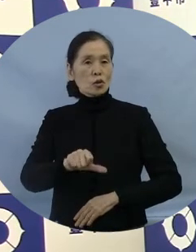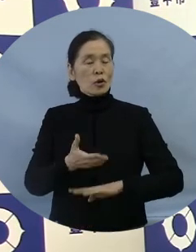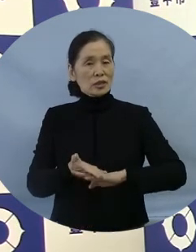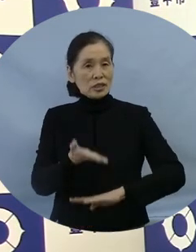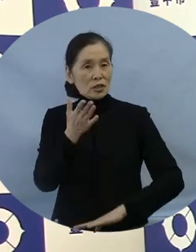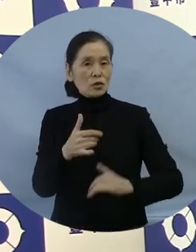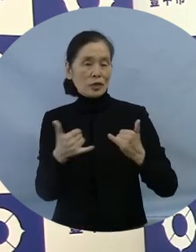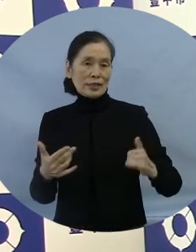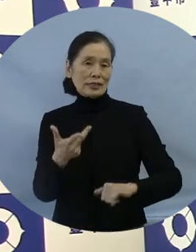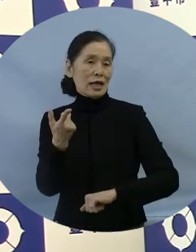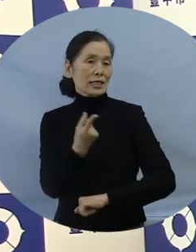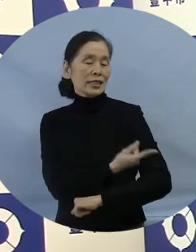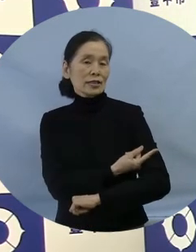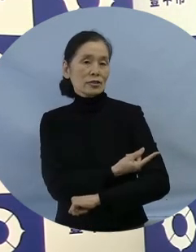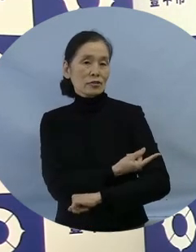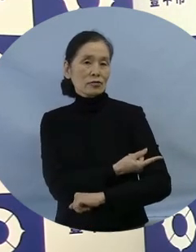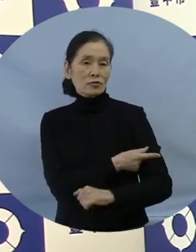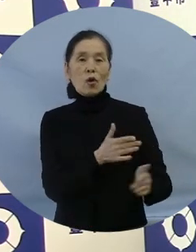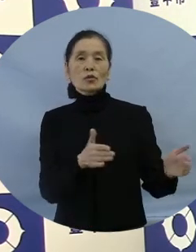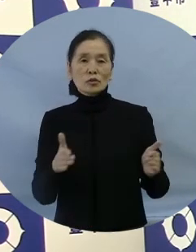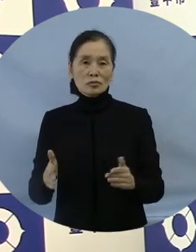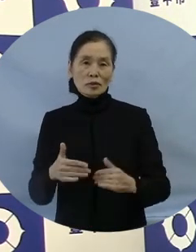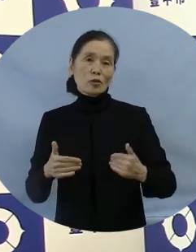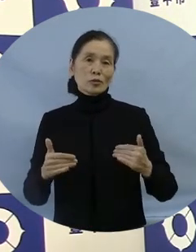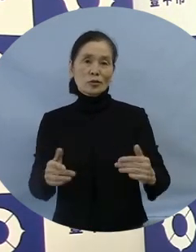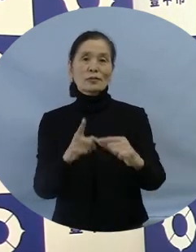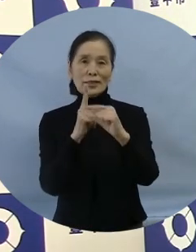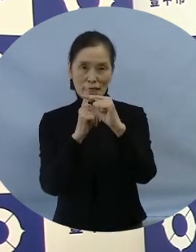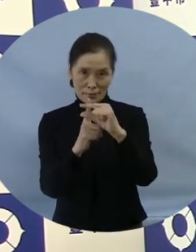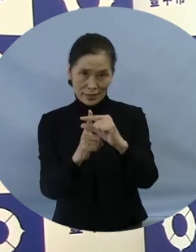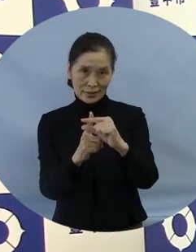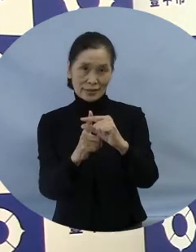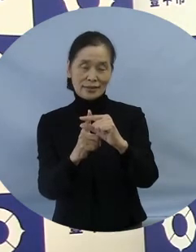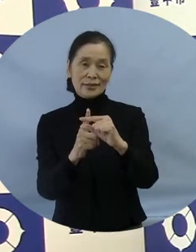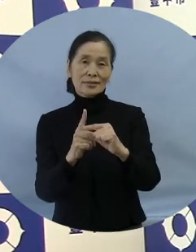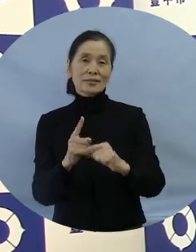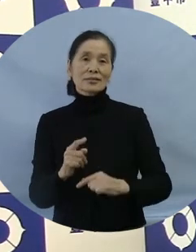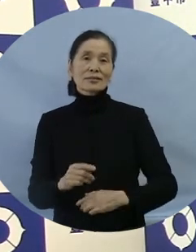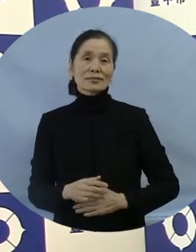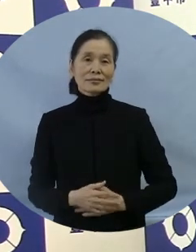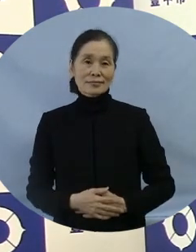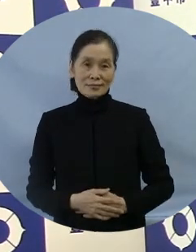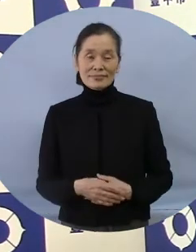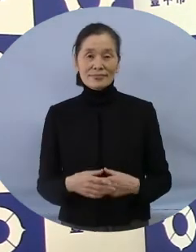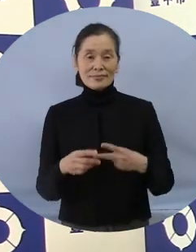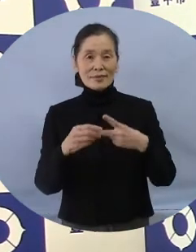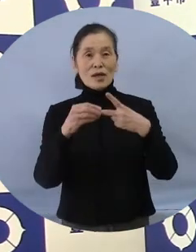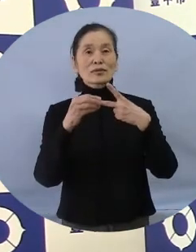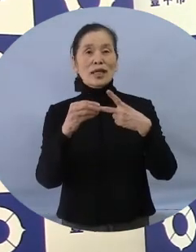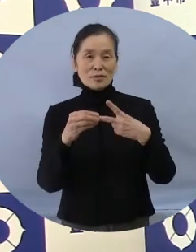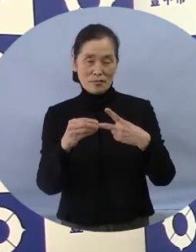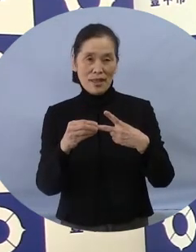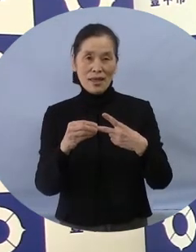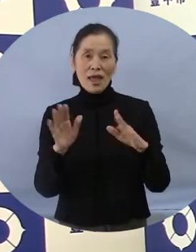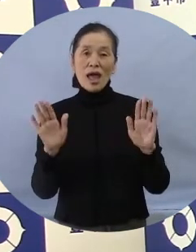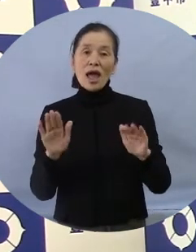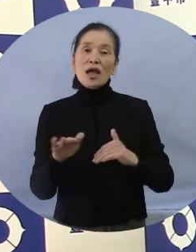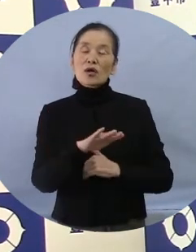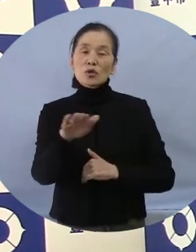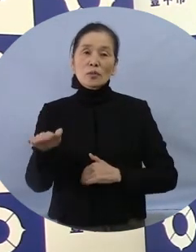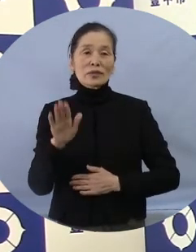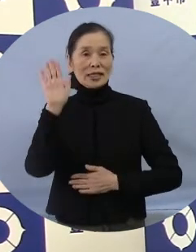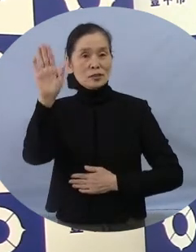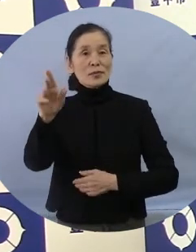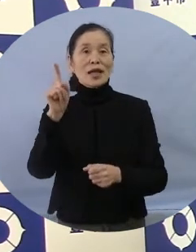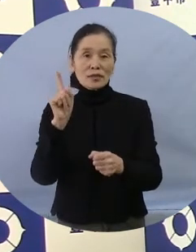々への接種に向けて準備を進めています。2つ目は、子どもたちの未来の